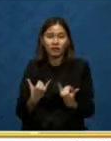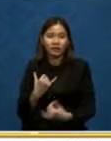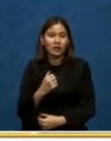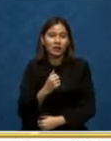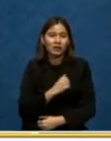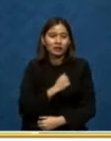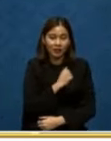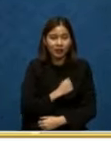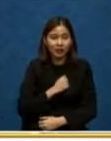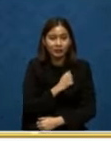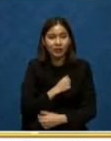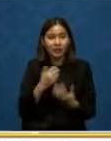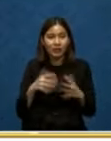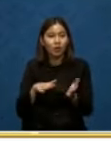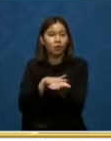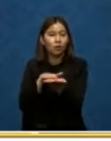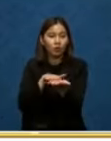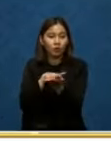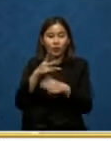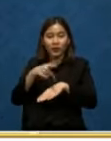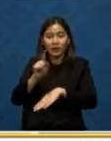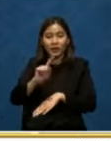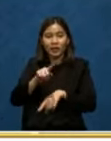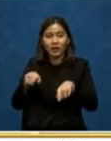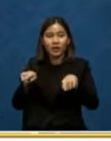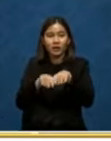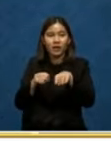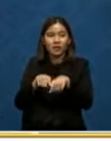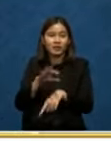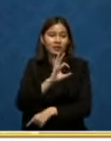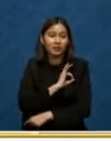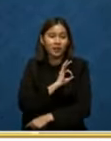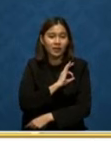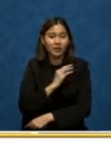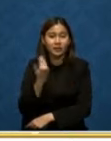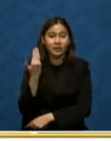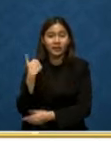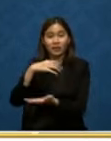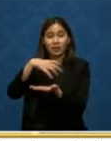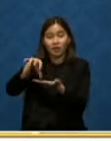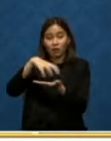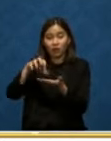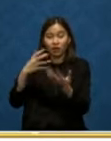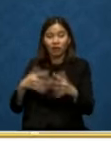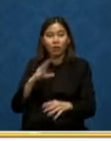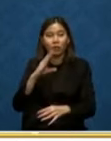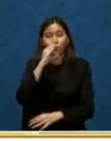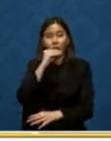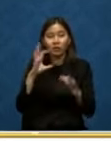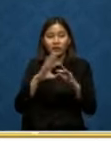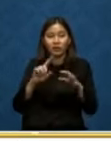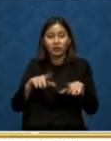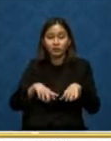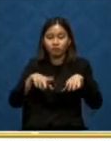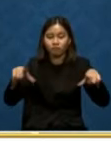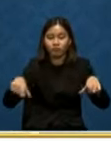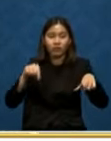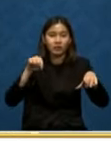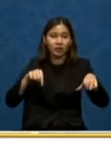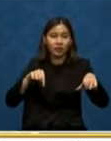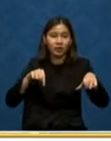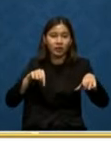ขอขอโทษครับท่านประธานครับเหมือนกับที่ท่านสมาชิกได้เอ่ยเมื่อกี้นะครับพูดในเรื่องของพื้นที่ซับซ้อนใน